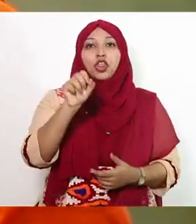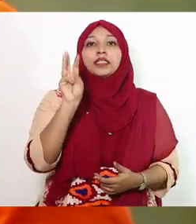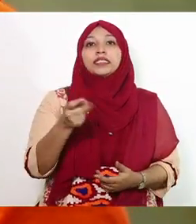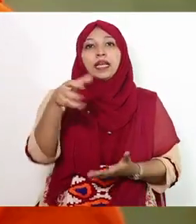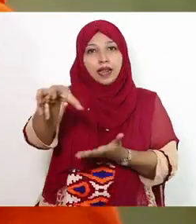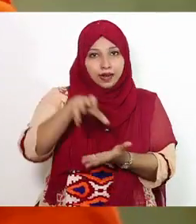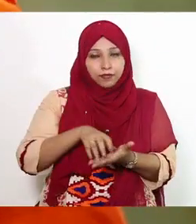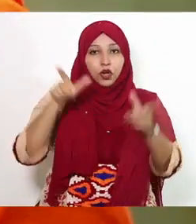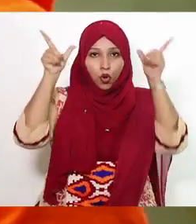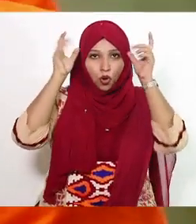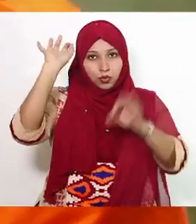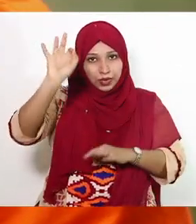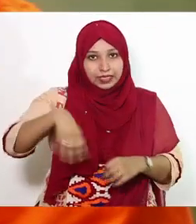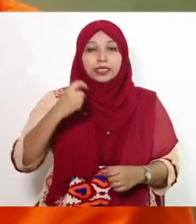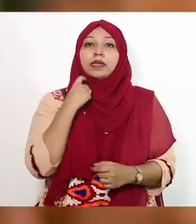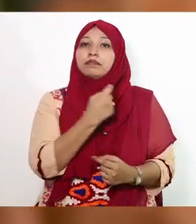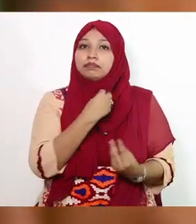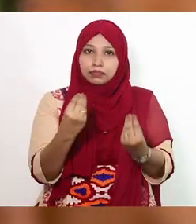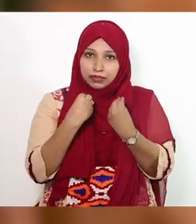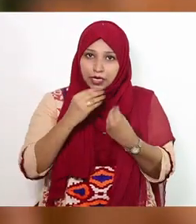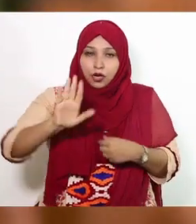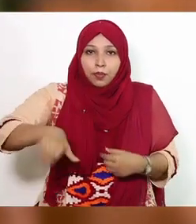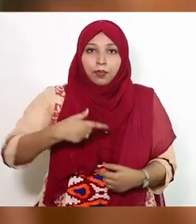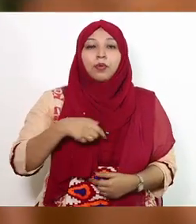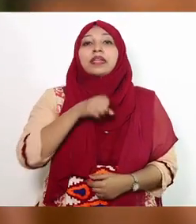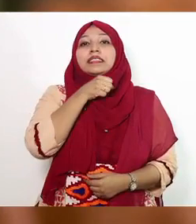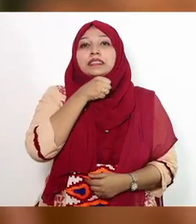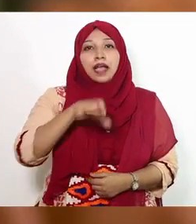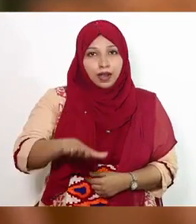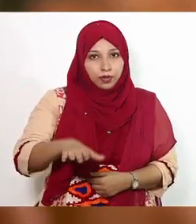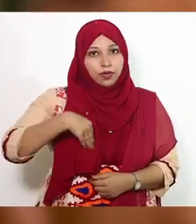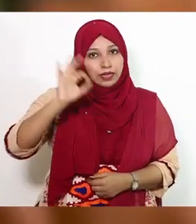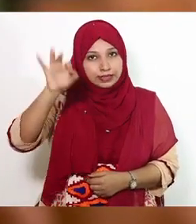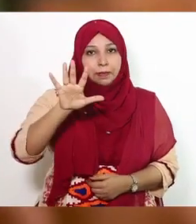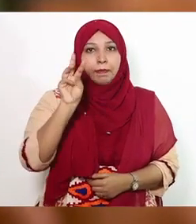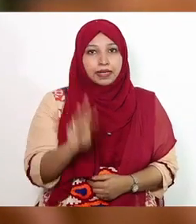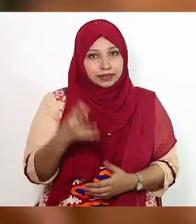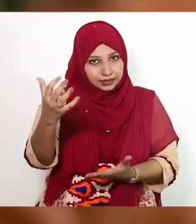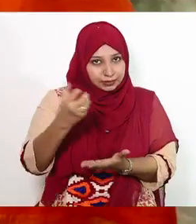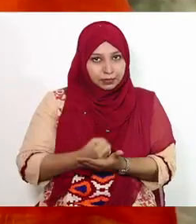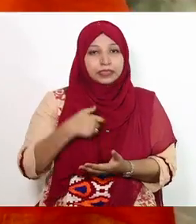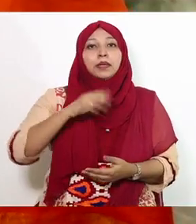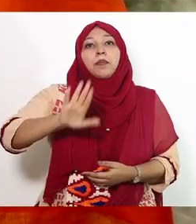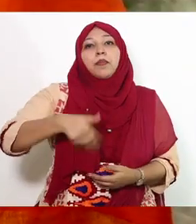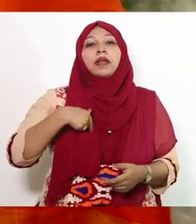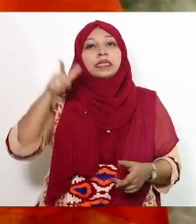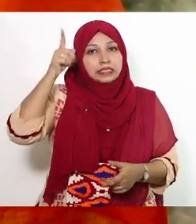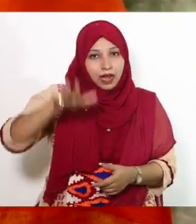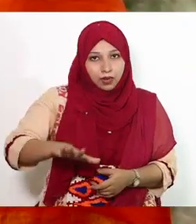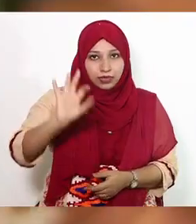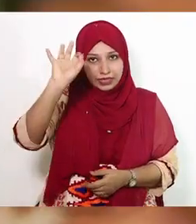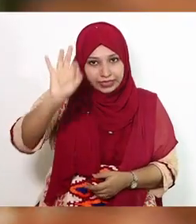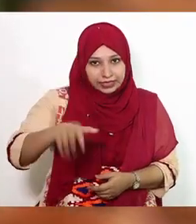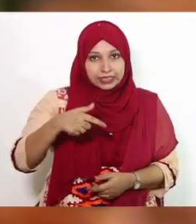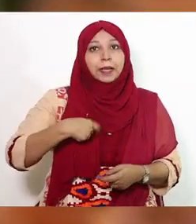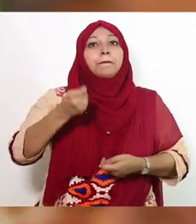কিনছি। পরে আবার ট্রেনিং হওয়ার পরে আমরা ছাগল কেনার টাকা দিছে 5,000, ওই টাকা দিয়ে আমরা ছাগল কিনছি। ছাগল বিক্রি করে